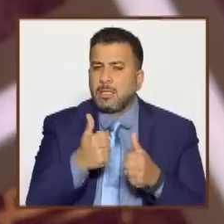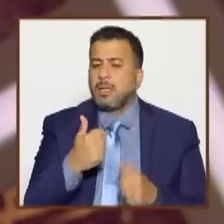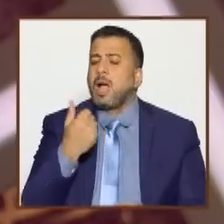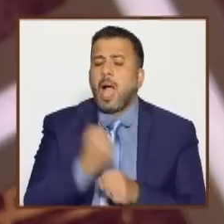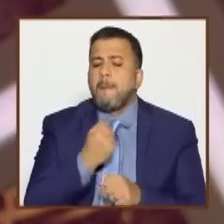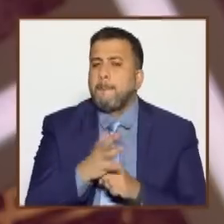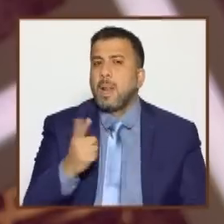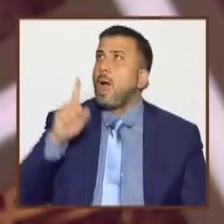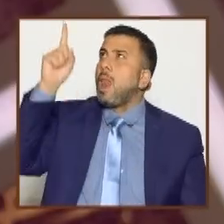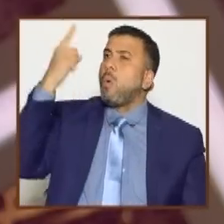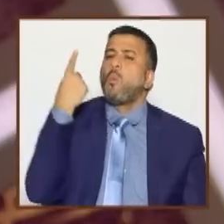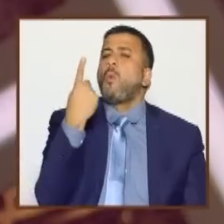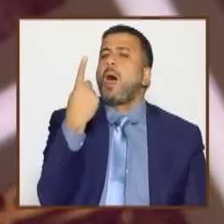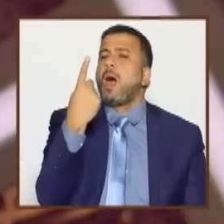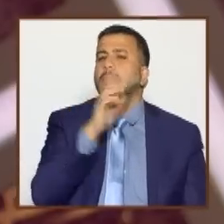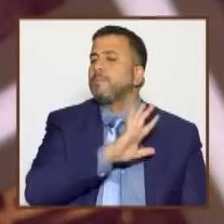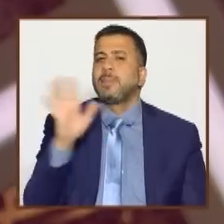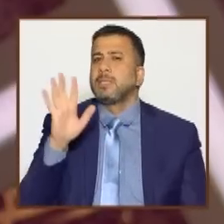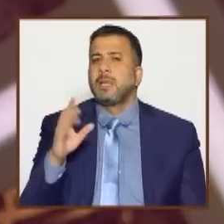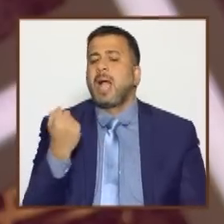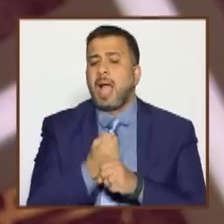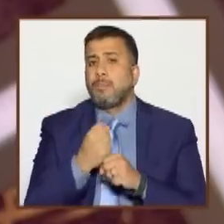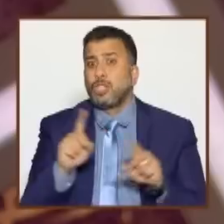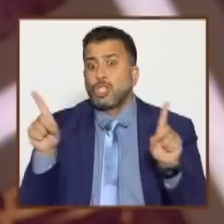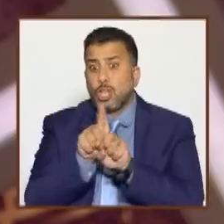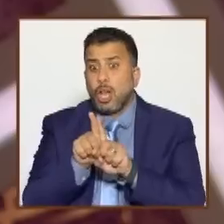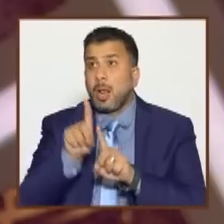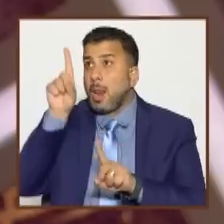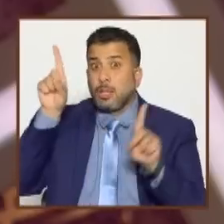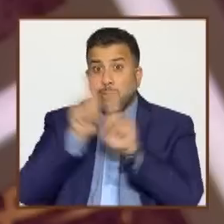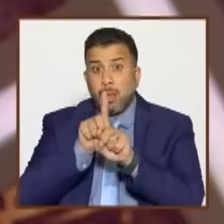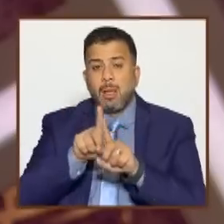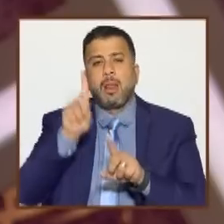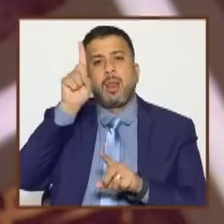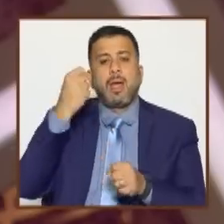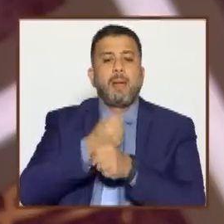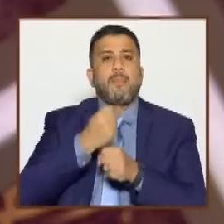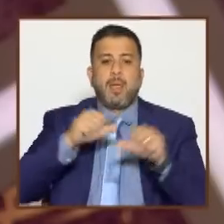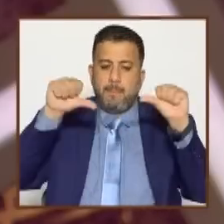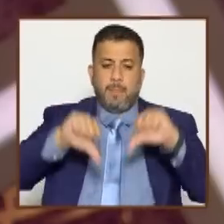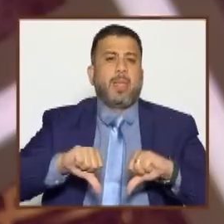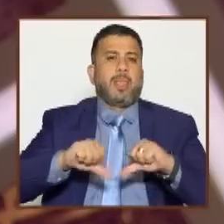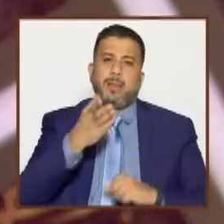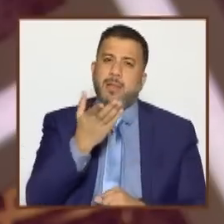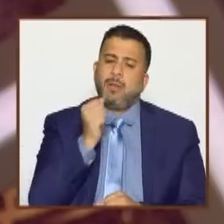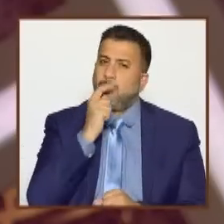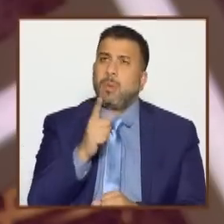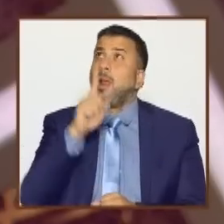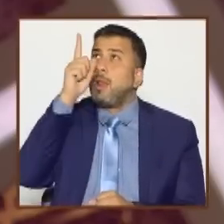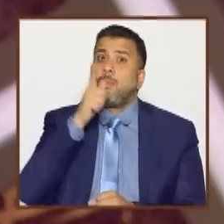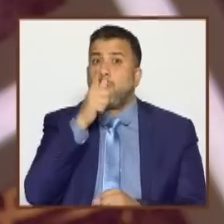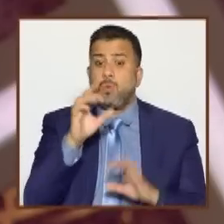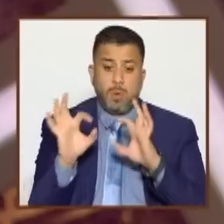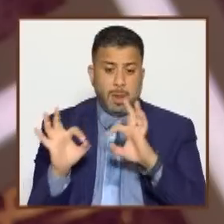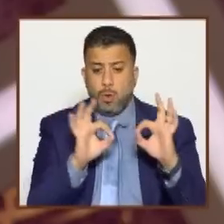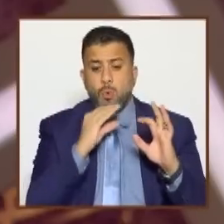لا شريك له، لأن من أشرك في عمله مع الله غيره أبطل الله عمله. قال الله جل وعلا في